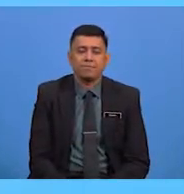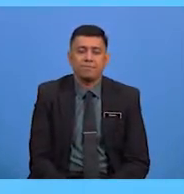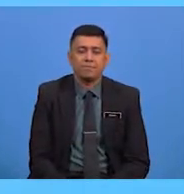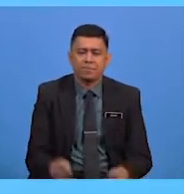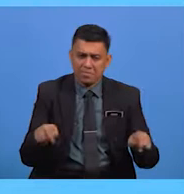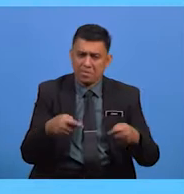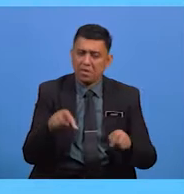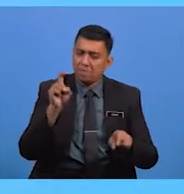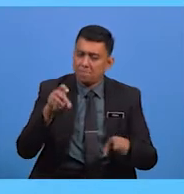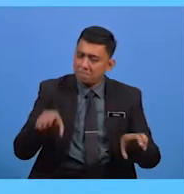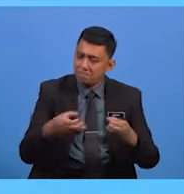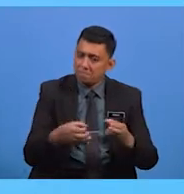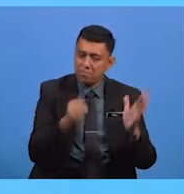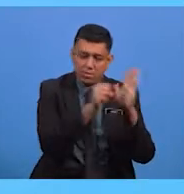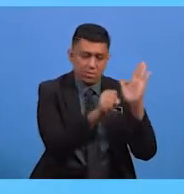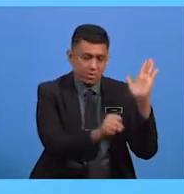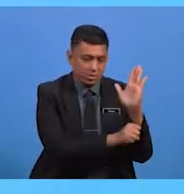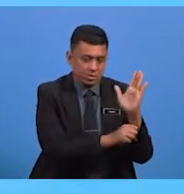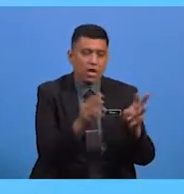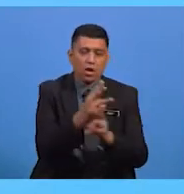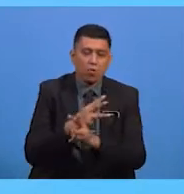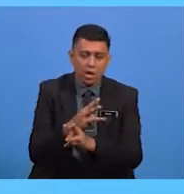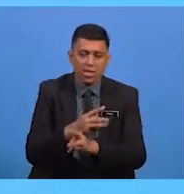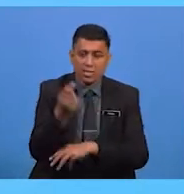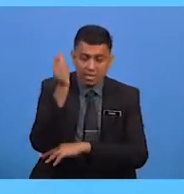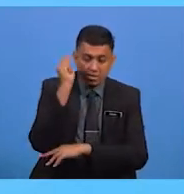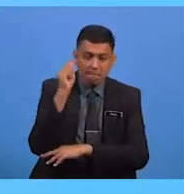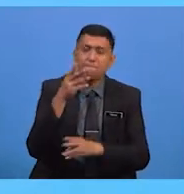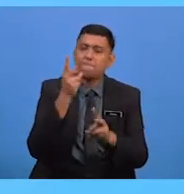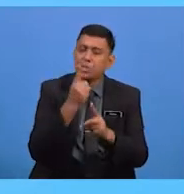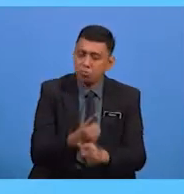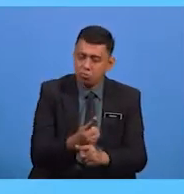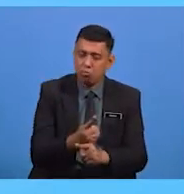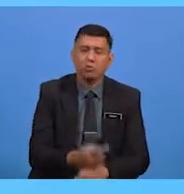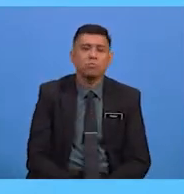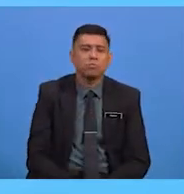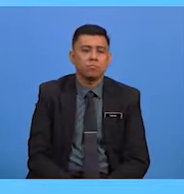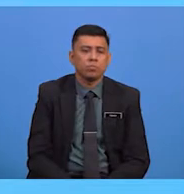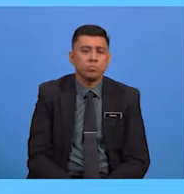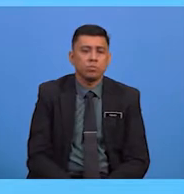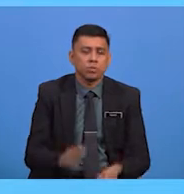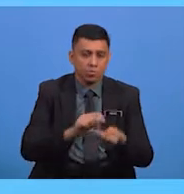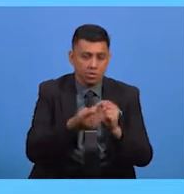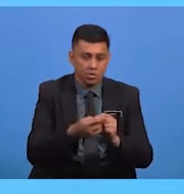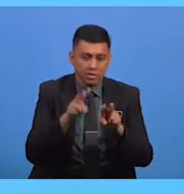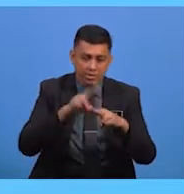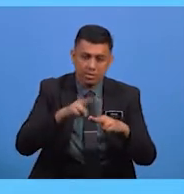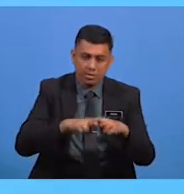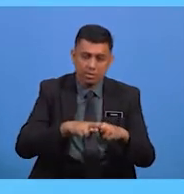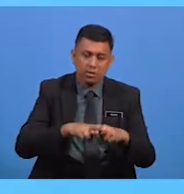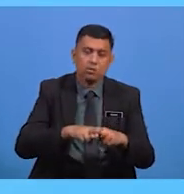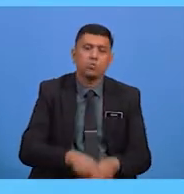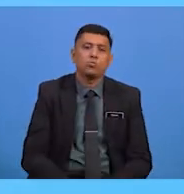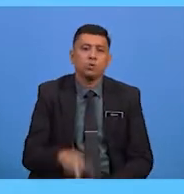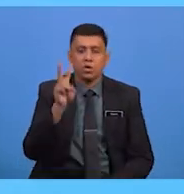Tindakan yang perlu dilakukan jika syarat pada struktur kawalan pilihan tadi adalah benar ialah menukarkan kedudukan nilai